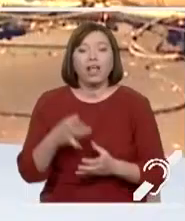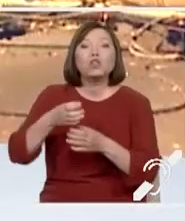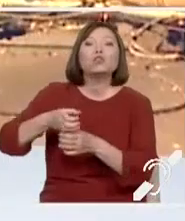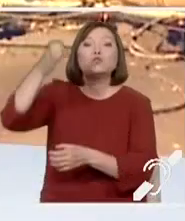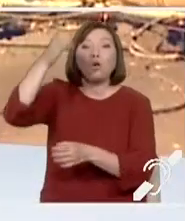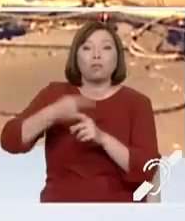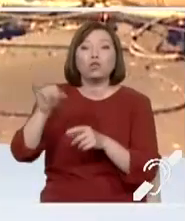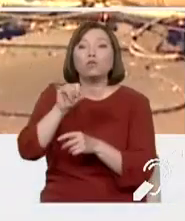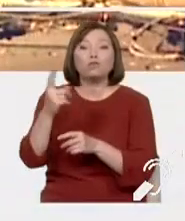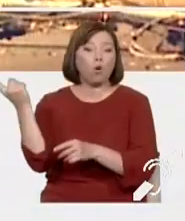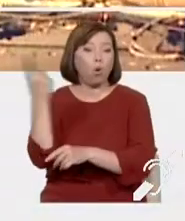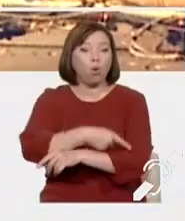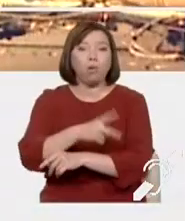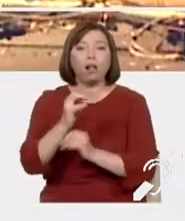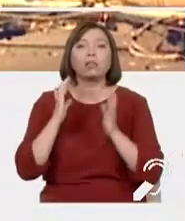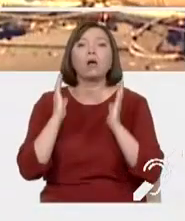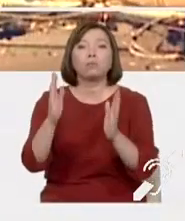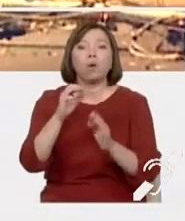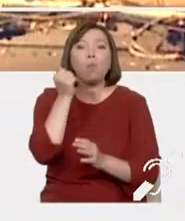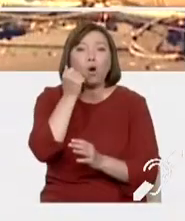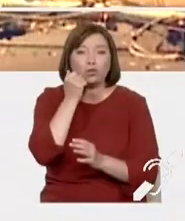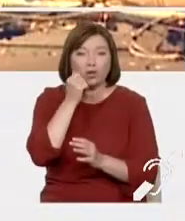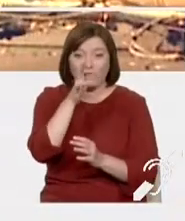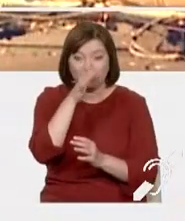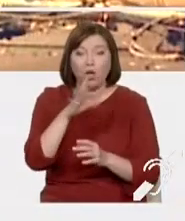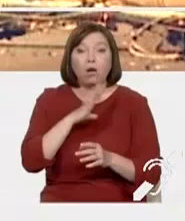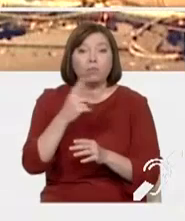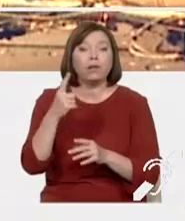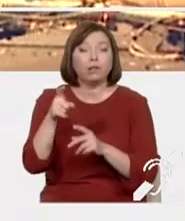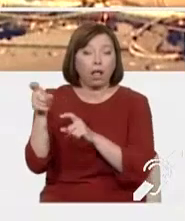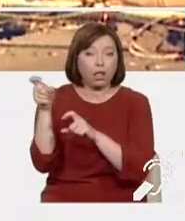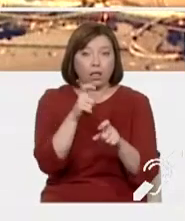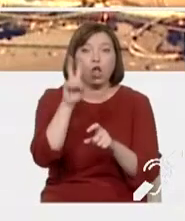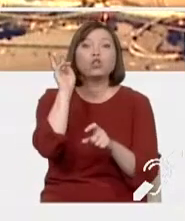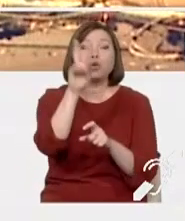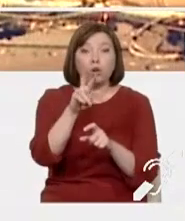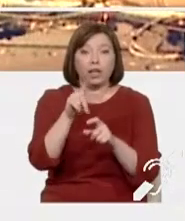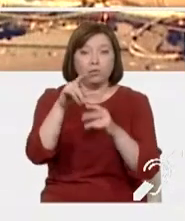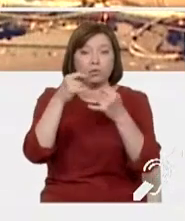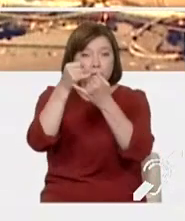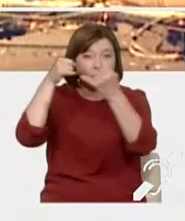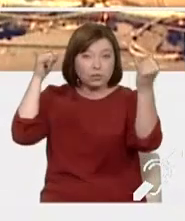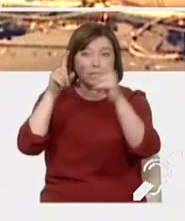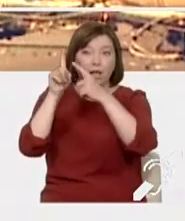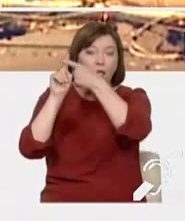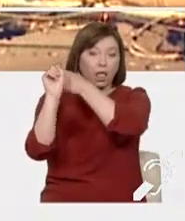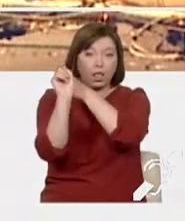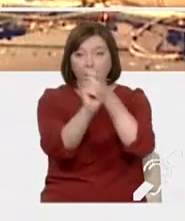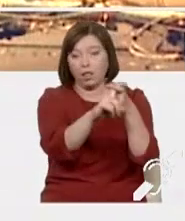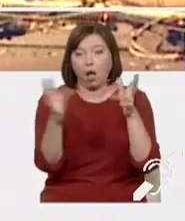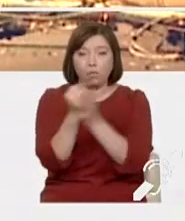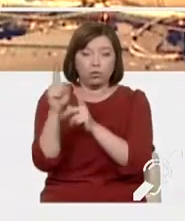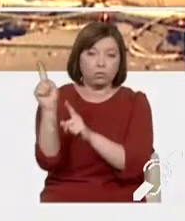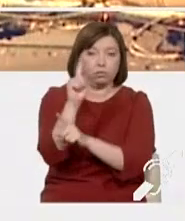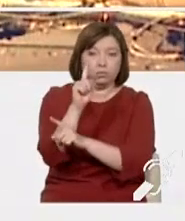Stâlpul căzut sâmbătă pe bulevardul Moscova din Chișinău ar fi fost doborât de un troleibus care a agățat un fir de la rețeaua de contact